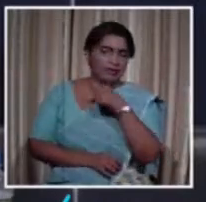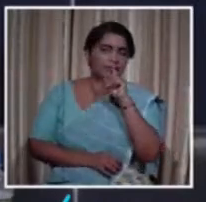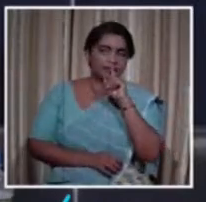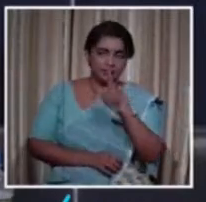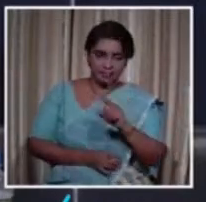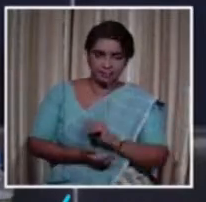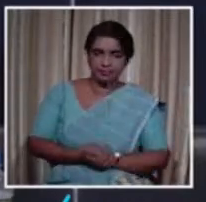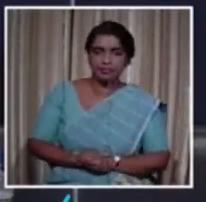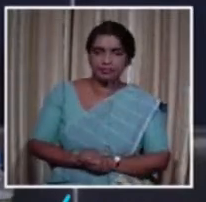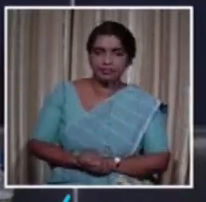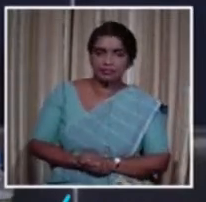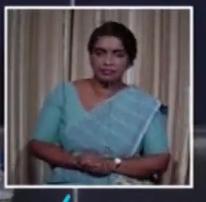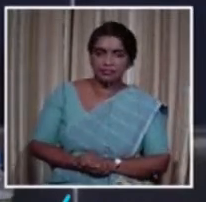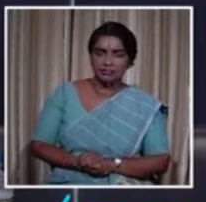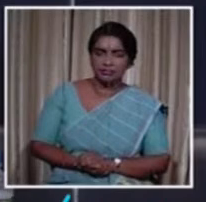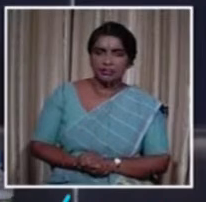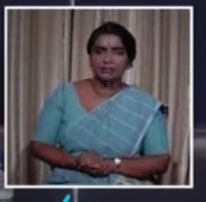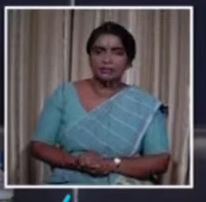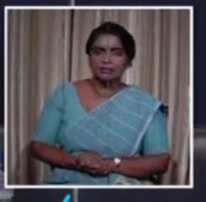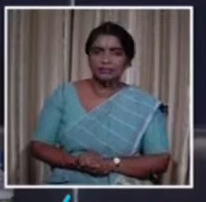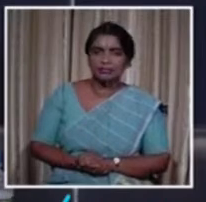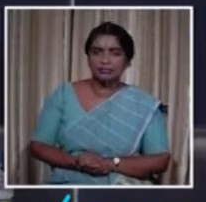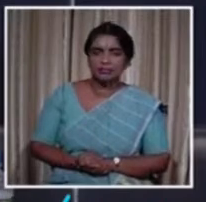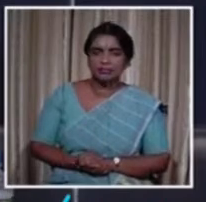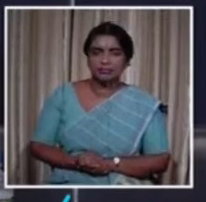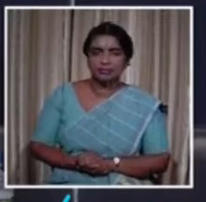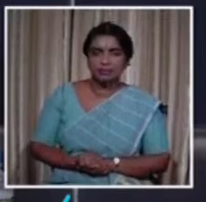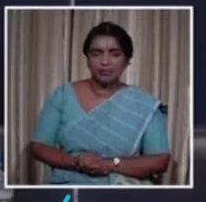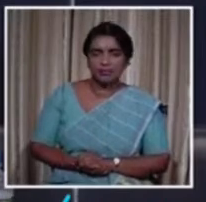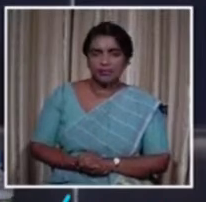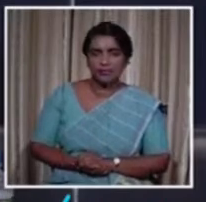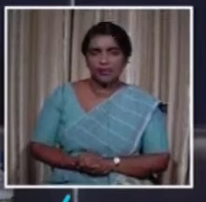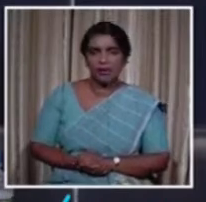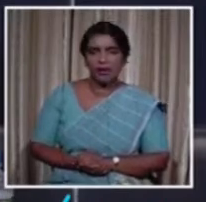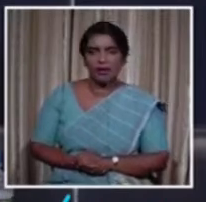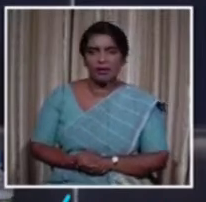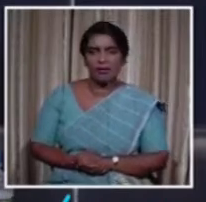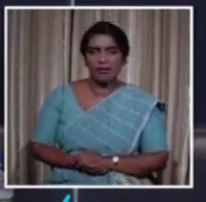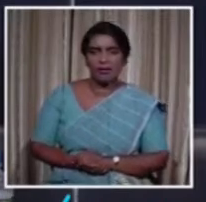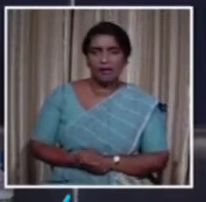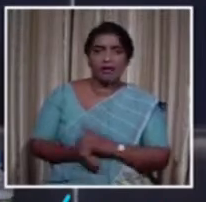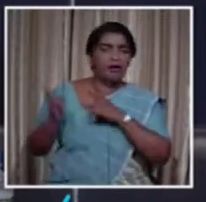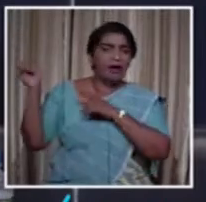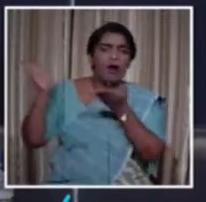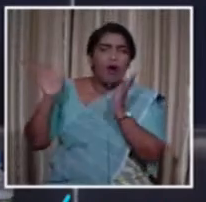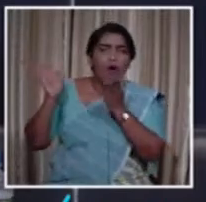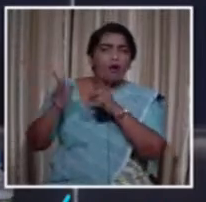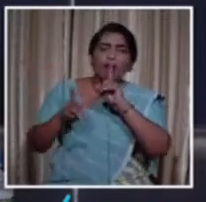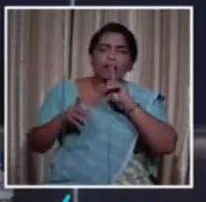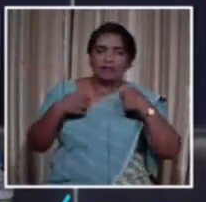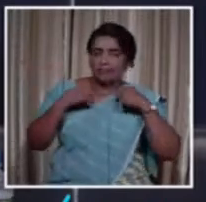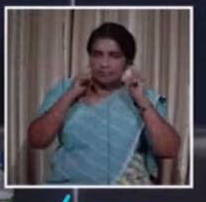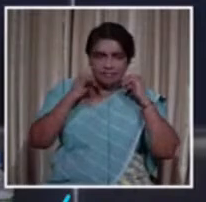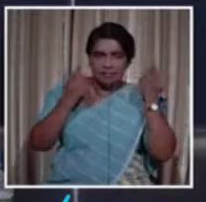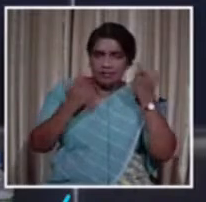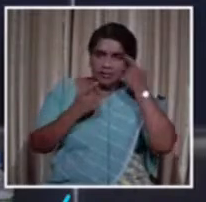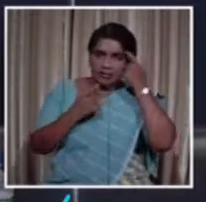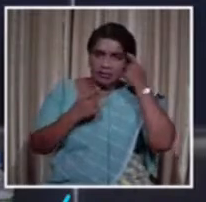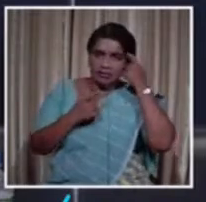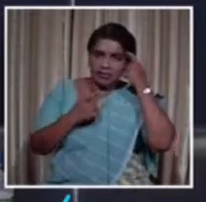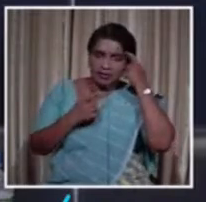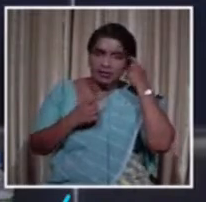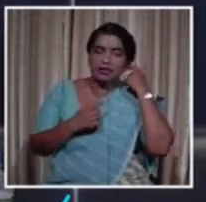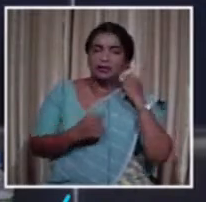කැමතියි නිකන් මේව කරන්න මෙතන උනේ ඒක මේ අයගෙන් අහන්න මොකද සිදු වෙන්නේ කියලා මම දන්නේ නැහැ ඒ කරපු කතා